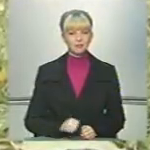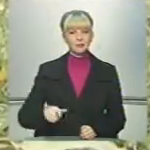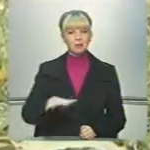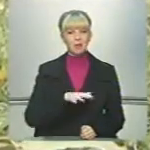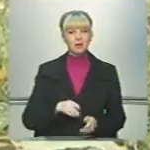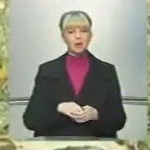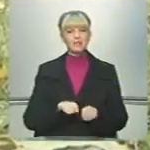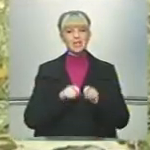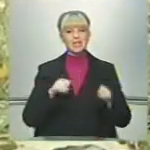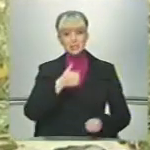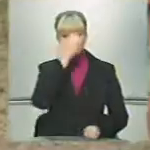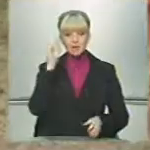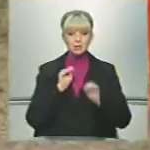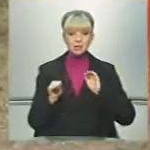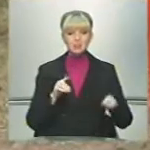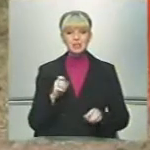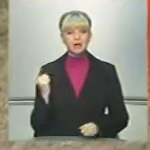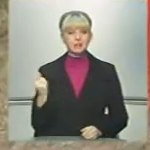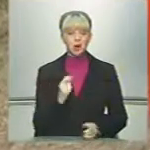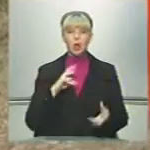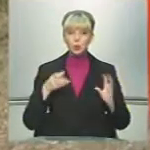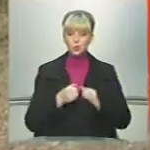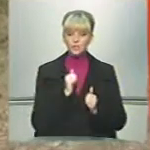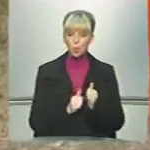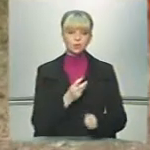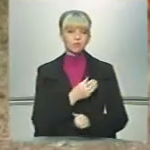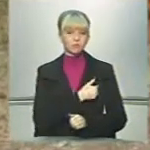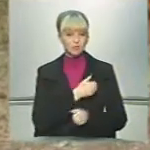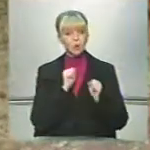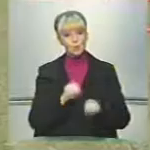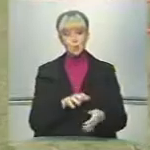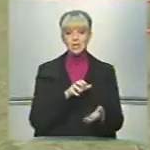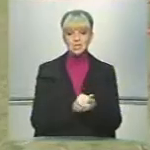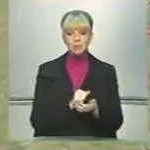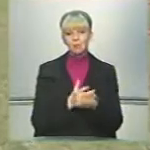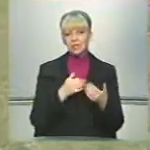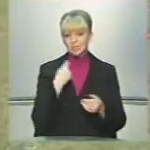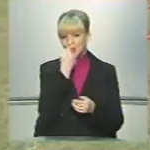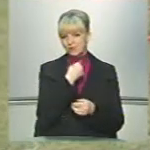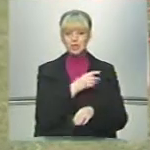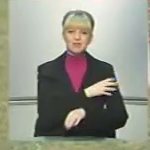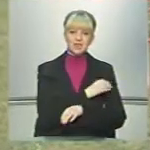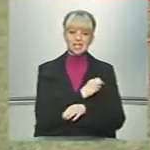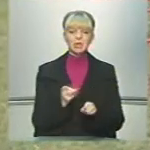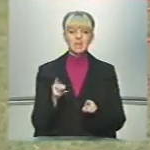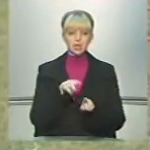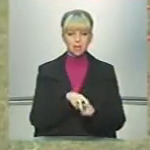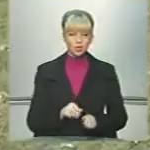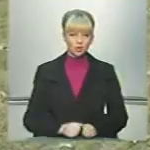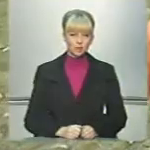Майданчик під відкритим небом змонтували за тиждень. Як результат, кожен бажаючий зможе займатися різними видами фізичних